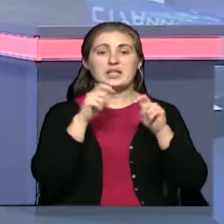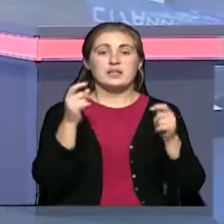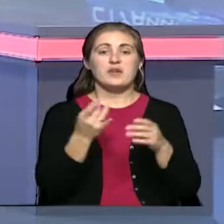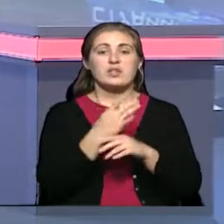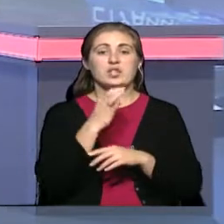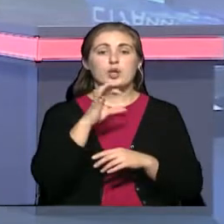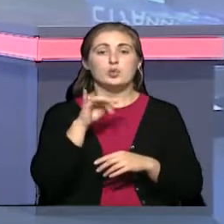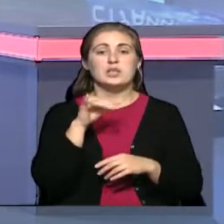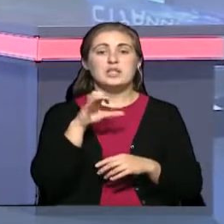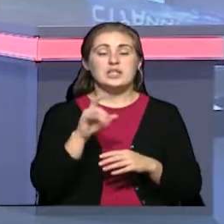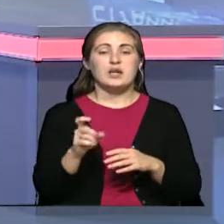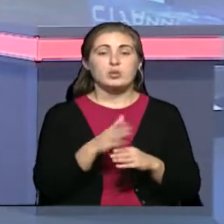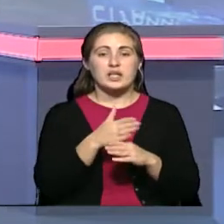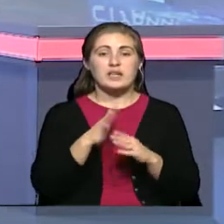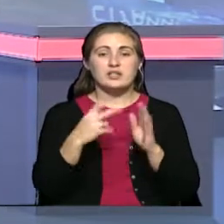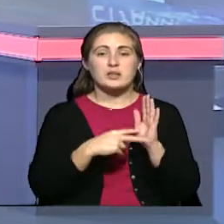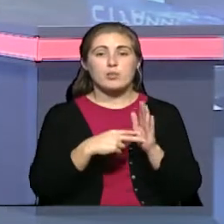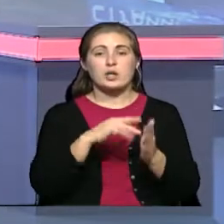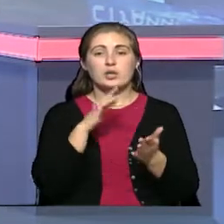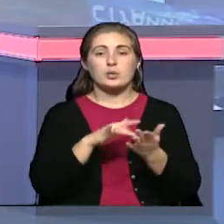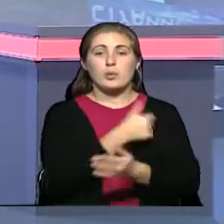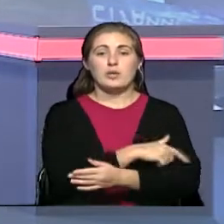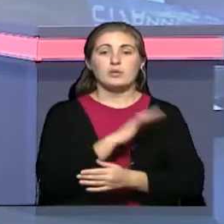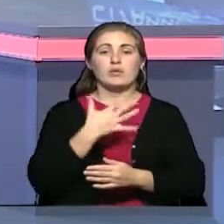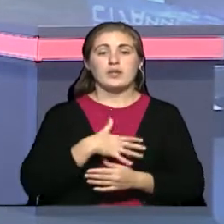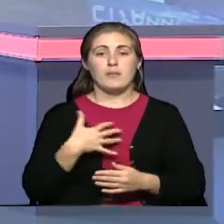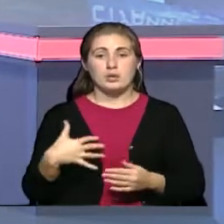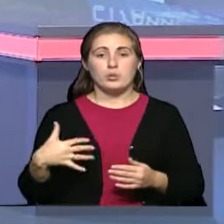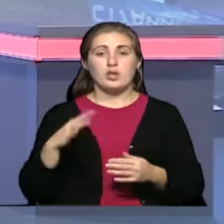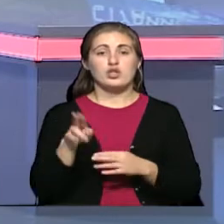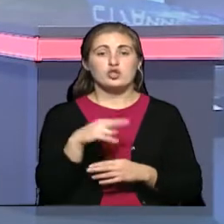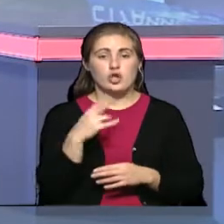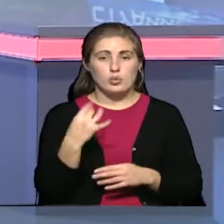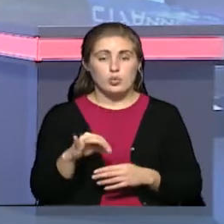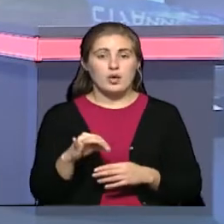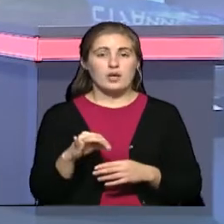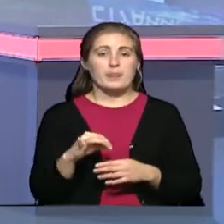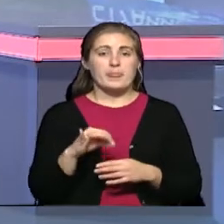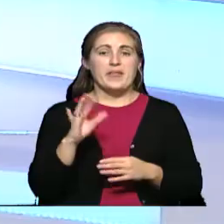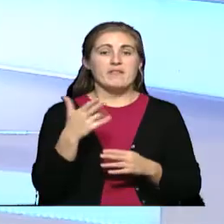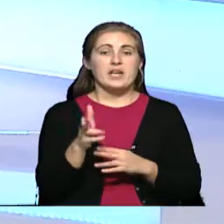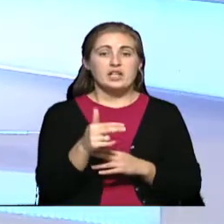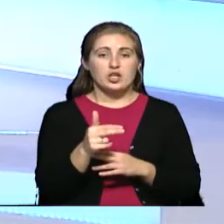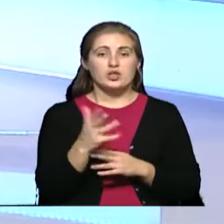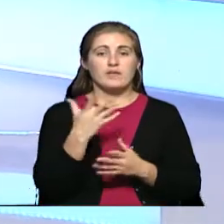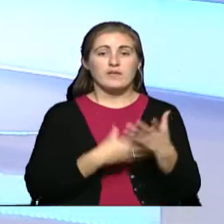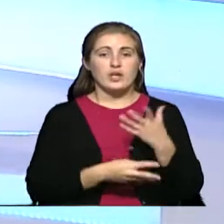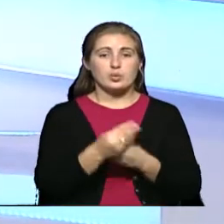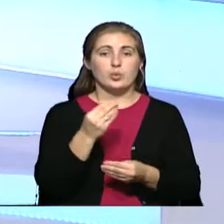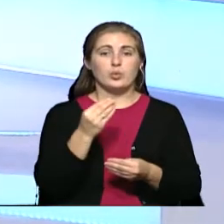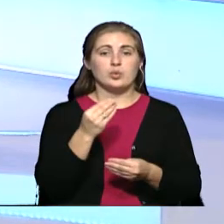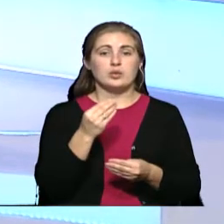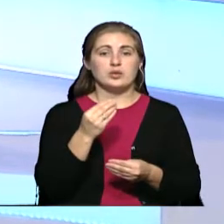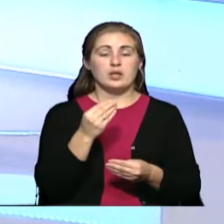первичных сосудистых отделений в 7-й городской больнице, в Евпатории, в Джанкое, в Керчи, в Феодосии и